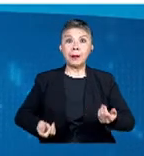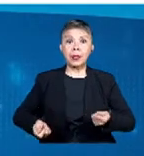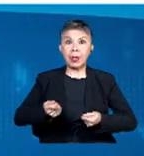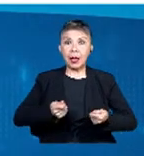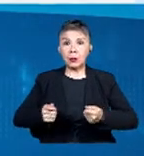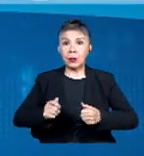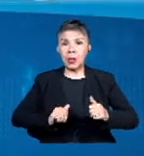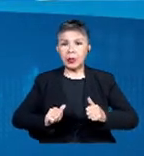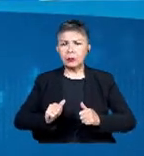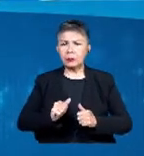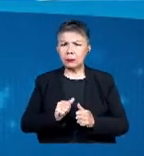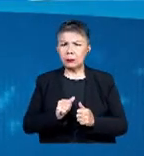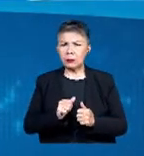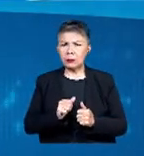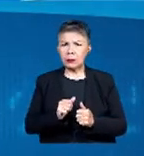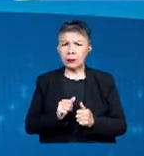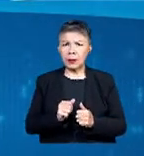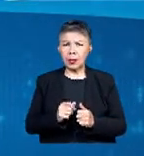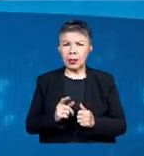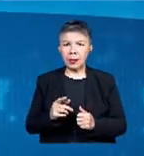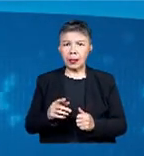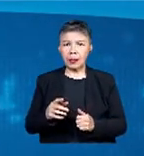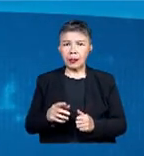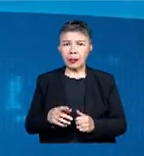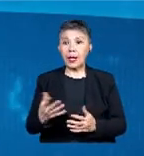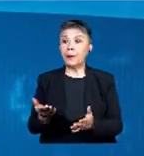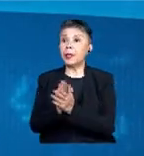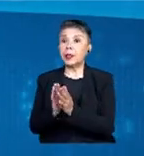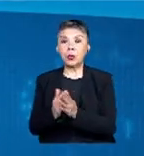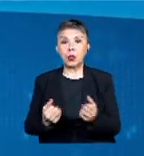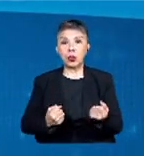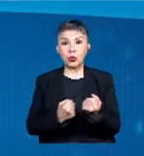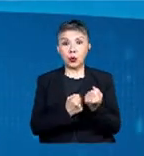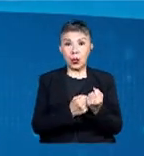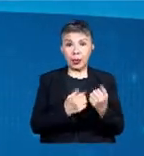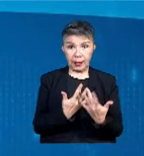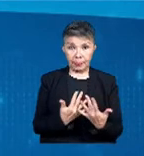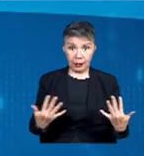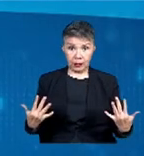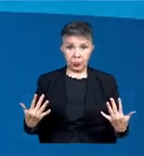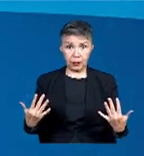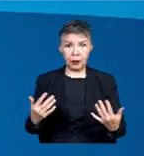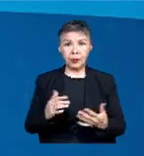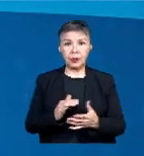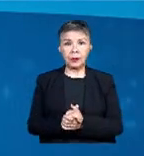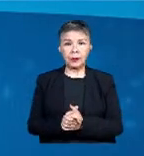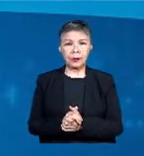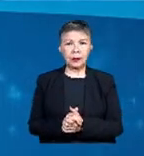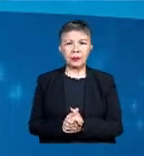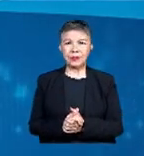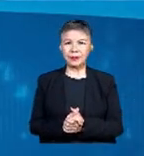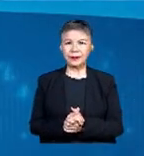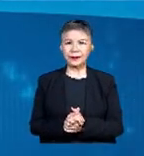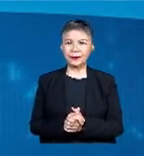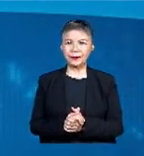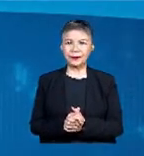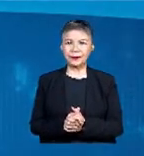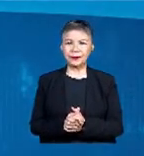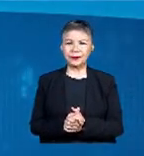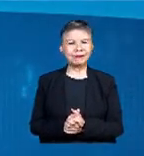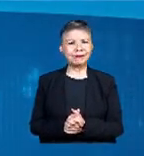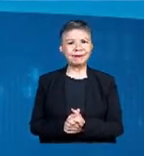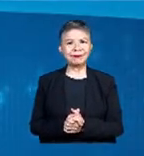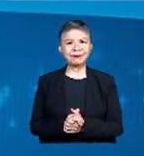media hiburan kepada masyarakat Kota Jayapura untuk menghadirkan tentang